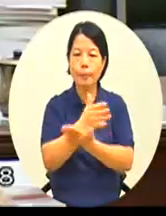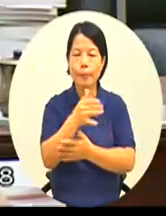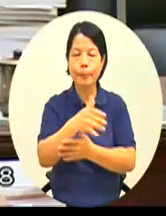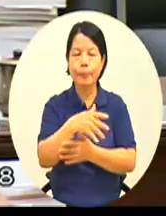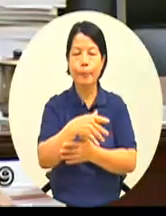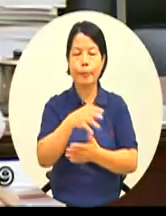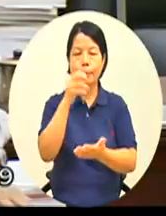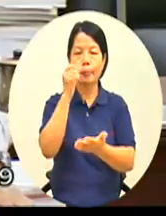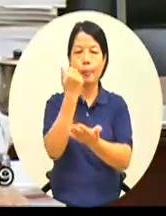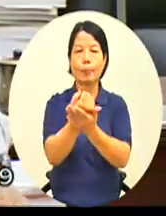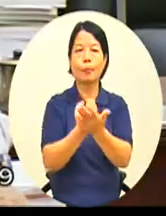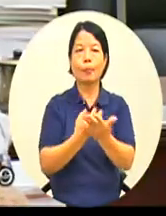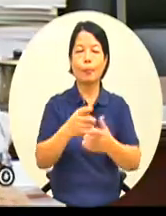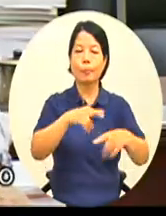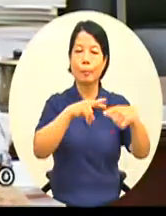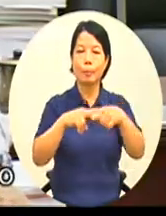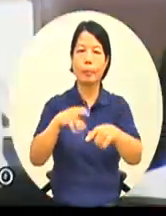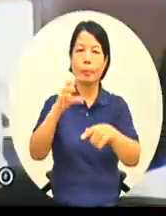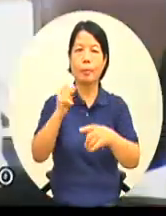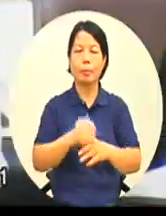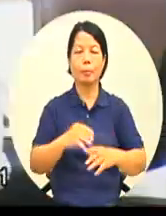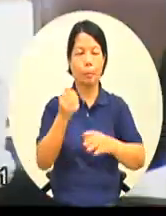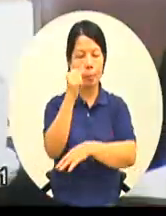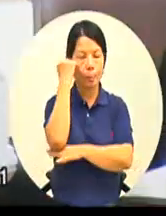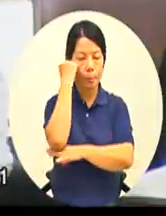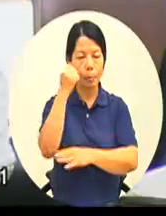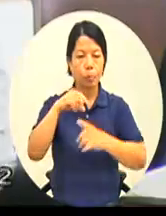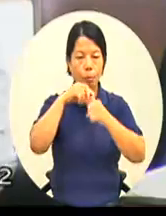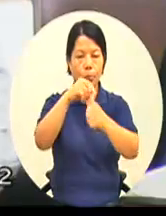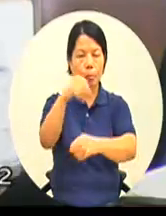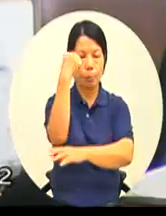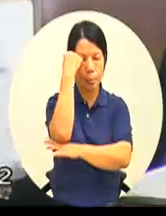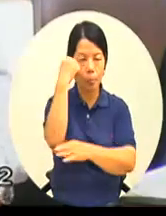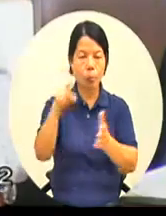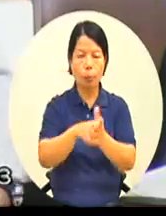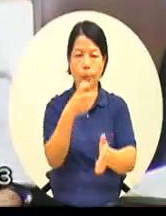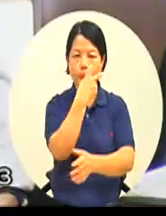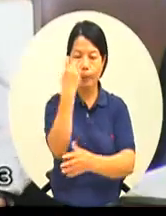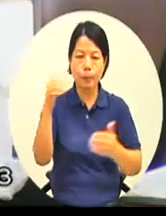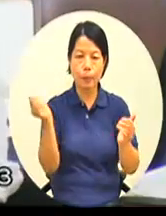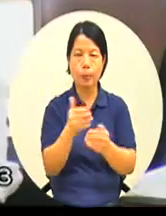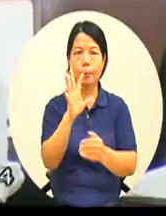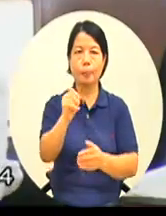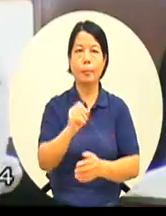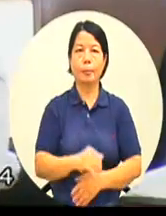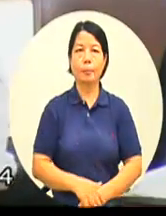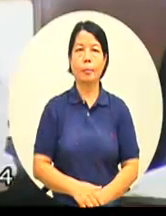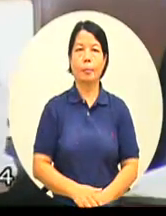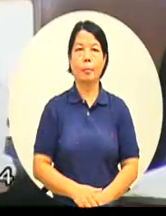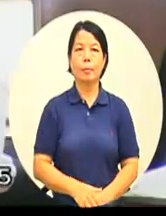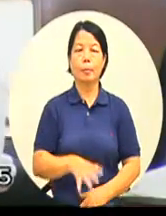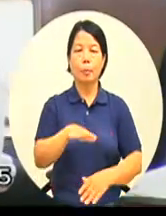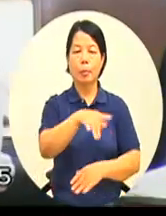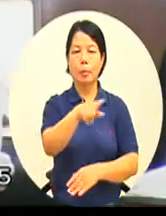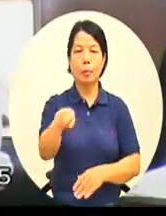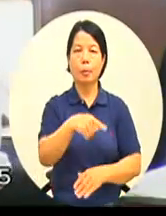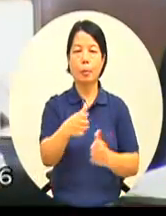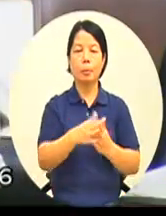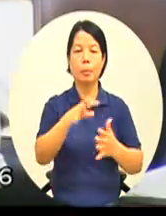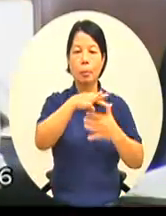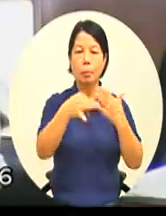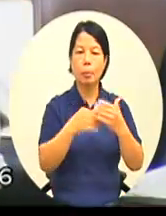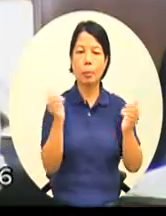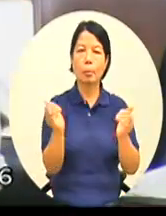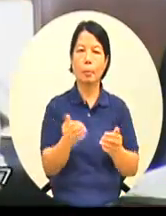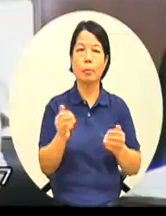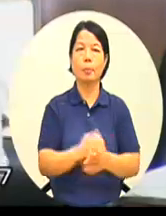绍，那只要去住才会知道发现什么问题，而且很多住了之后才知道有些是制度的问题，有